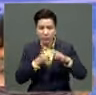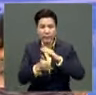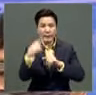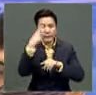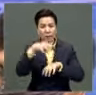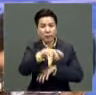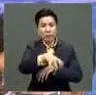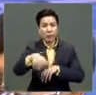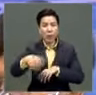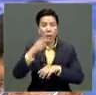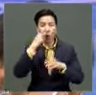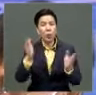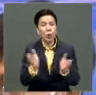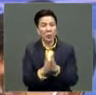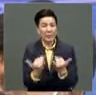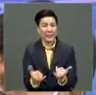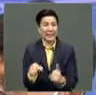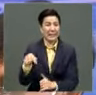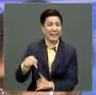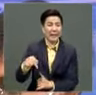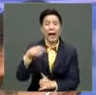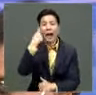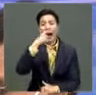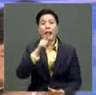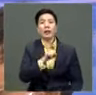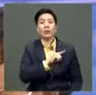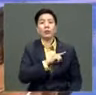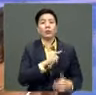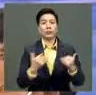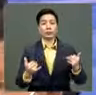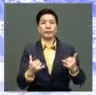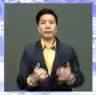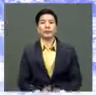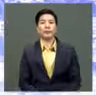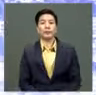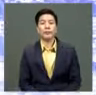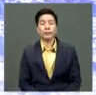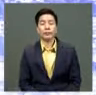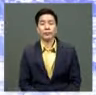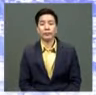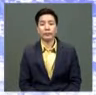ได้รวมทั้งเหตุการณ์นี้ใครจะต้องเป็นผู้รับผิดชอบคะ